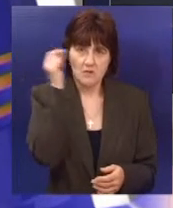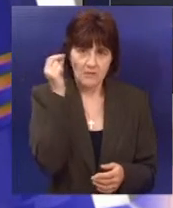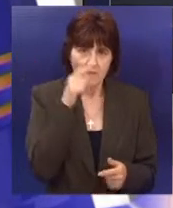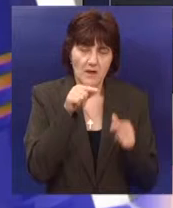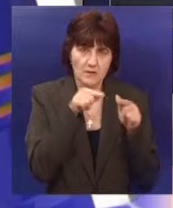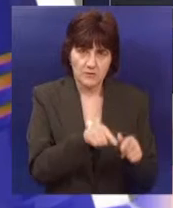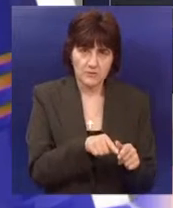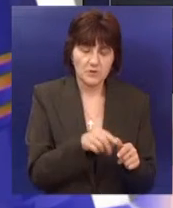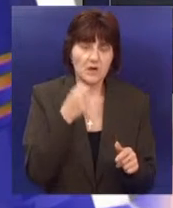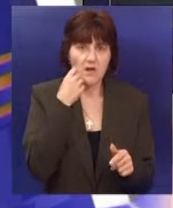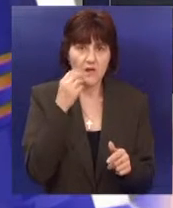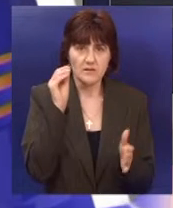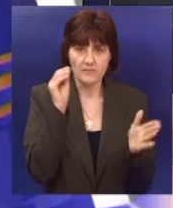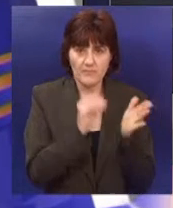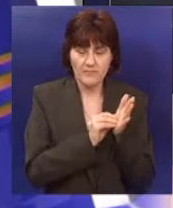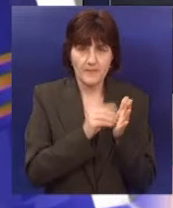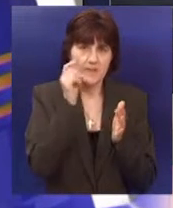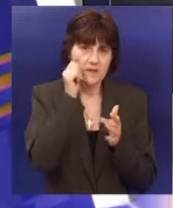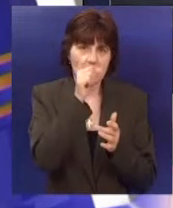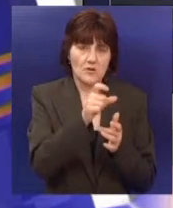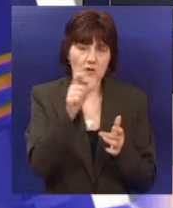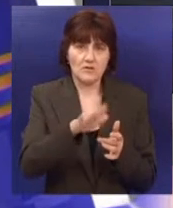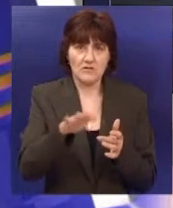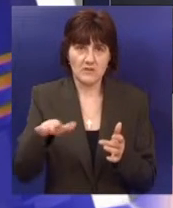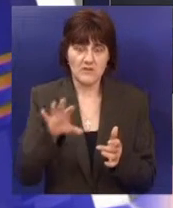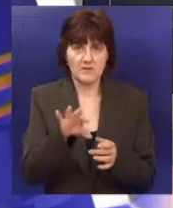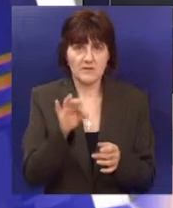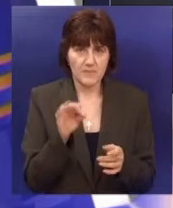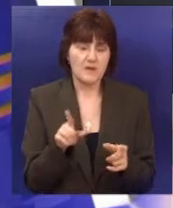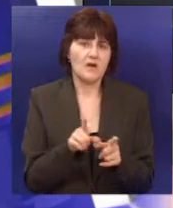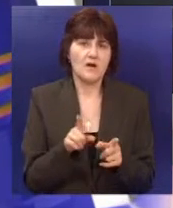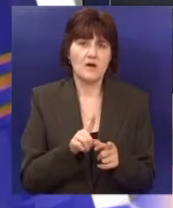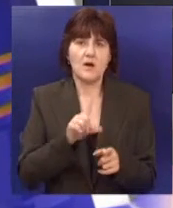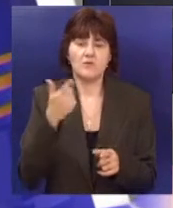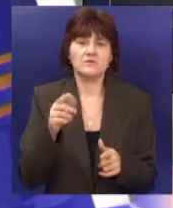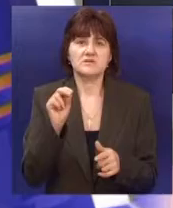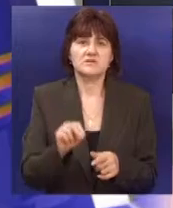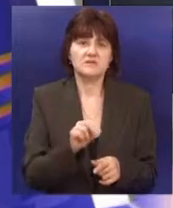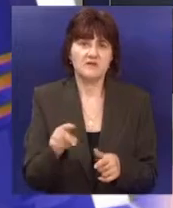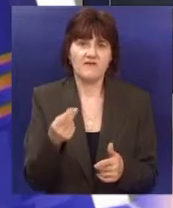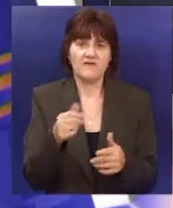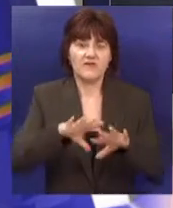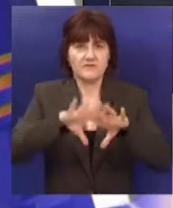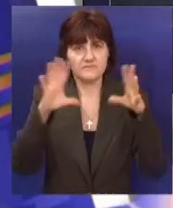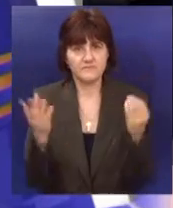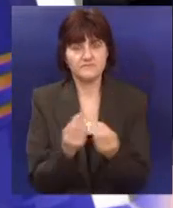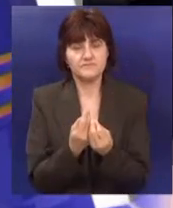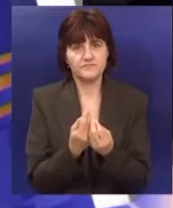se opredele za ovaj izborni predmet, koji će isto kao izborni predmeti veronauke i građanskog vaspitanja ulaziti u